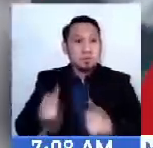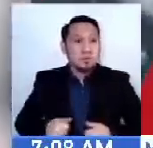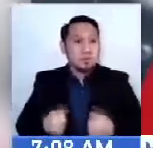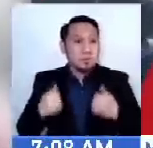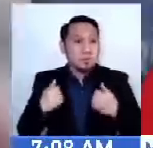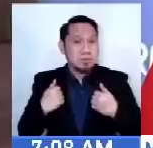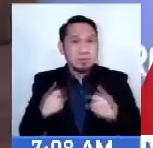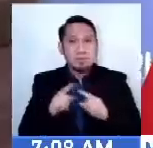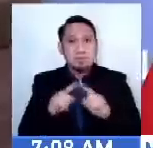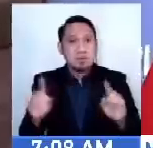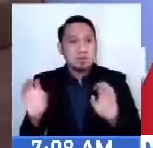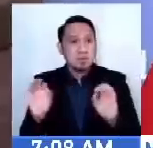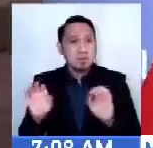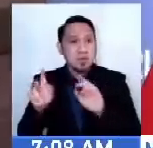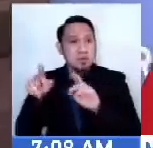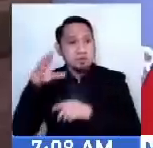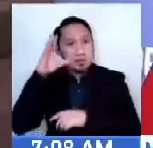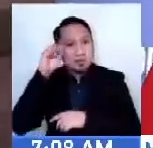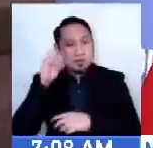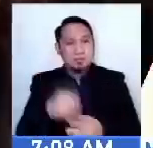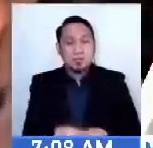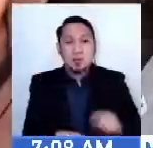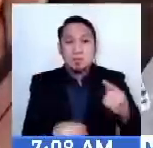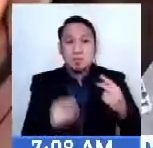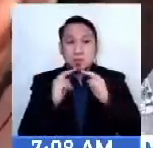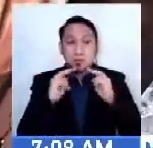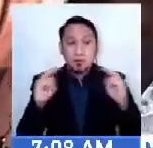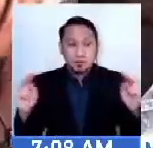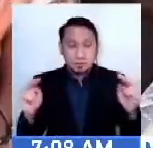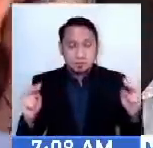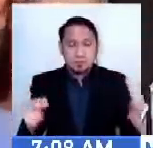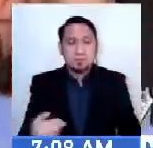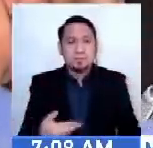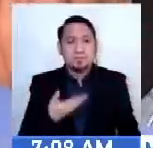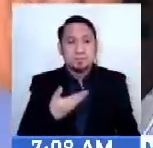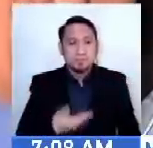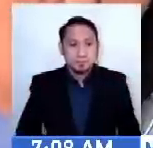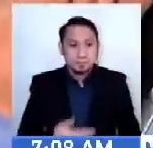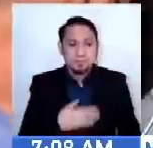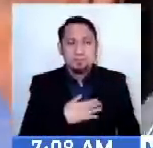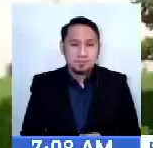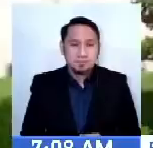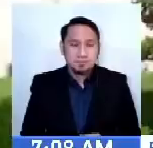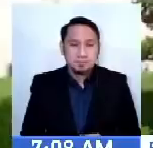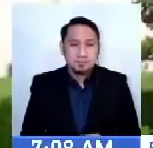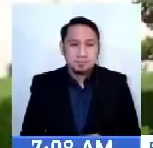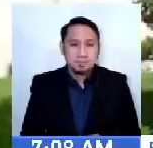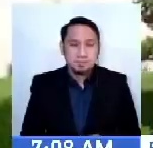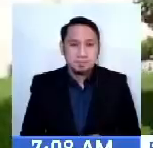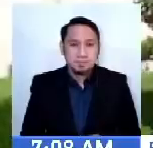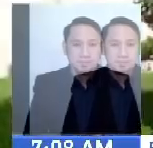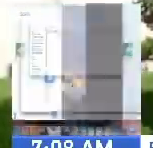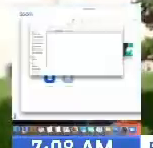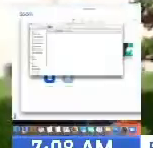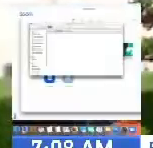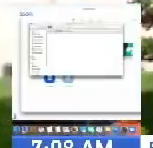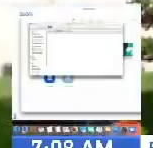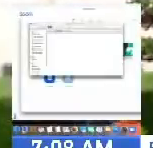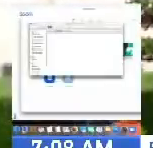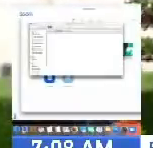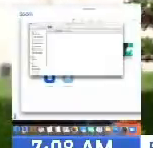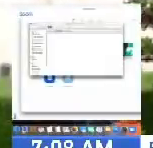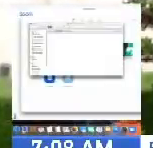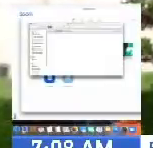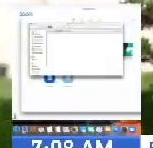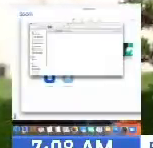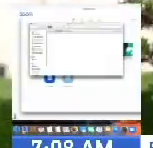wala siya roon. Yan ang unang balita sa Las Piñas. Nico Wahe, Buong Puso, para sa Pilipino. Apat ang sugatan kasunod ng pagsabog